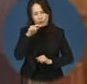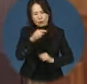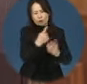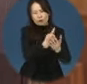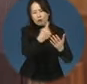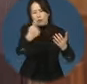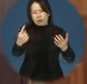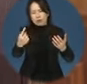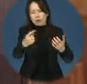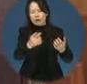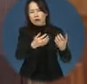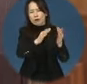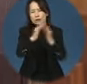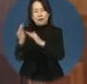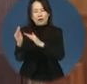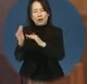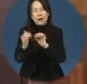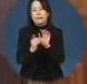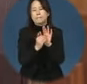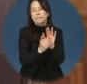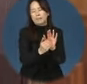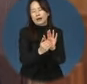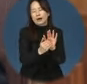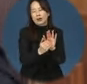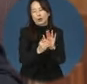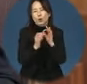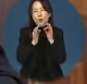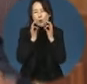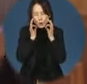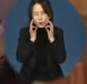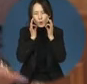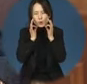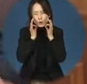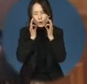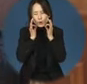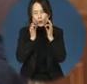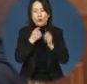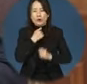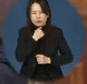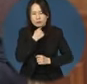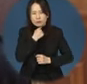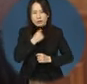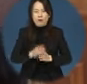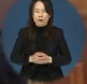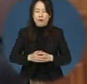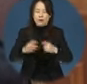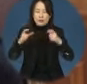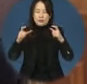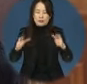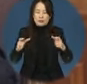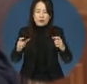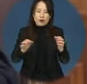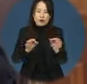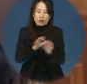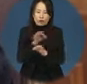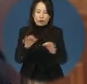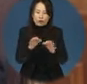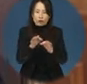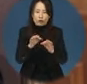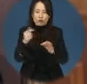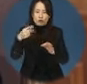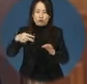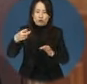벗어나는 것 등을 좀 막아보자 이라고 이야기하는 게 1회 말씀드린 산업은 지역 유미 들로 위해서 부울 하고